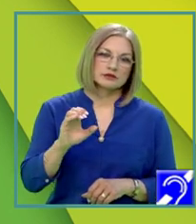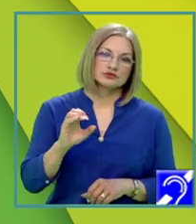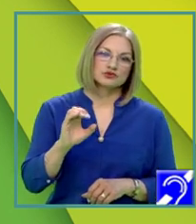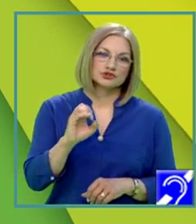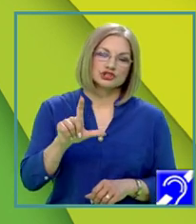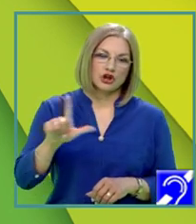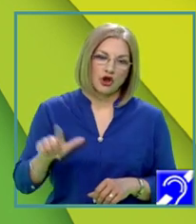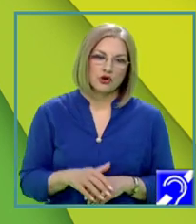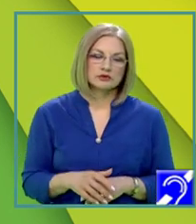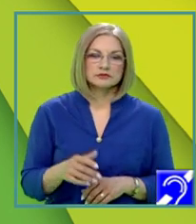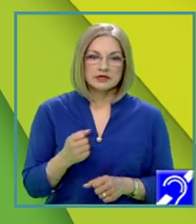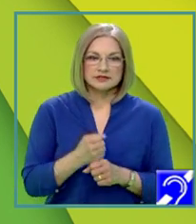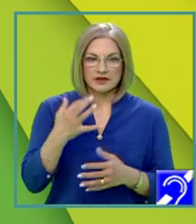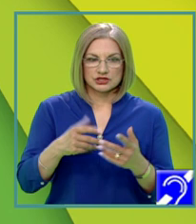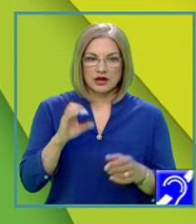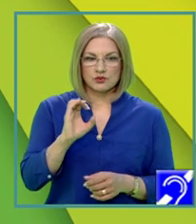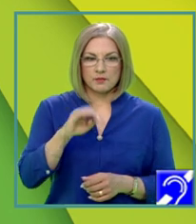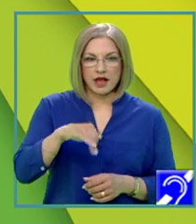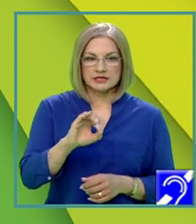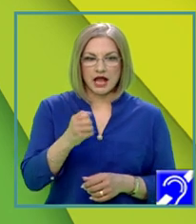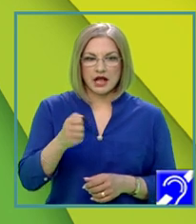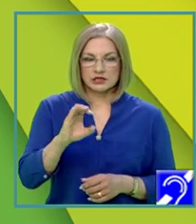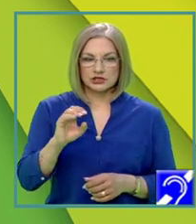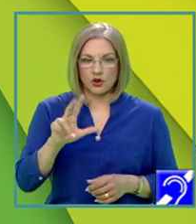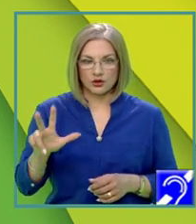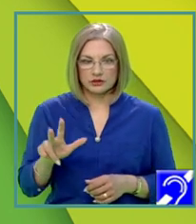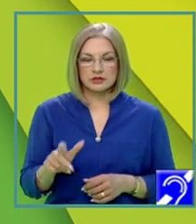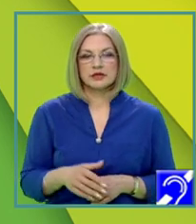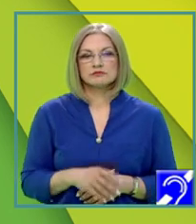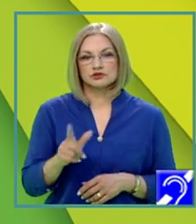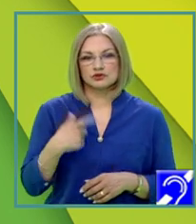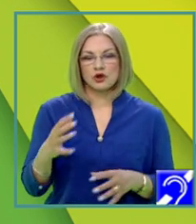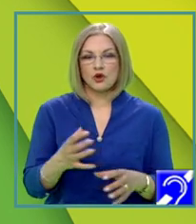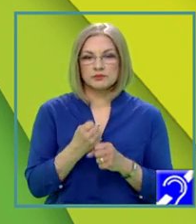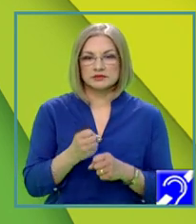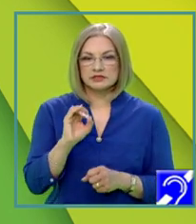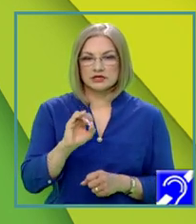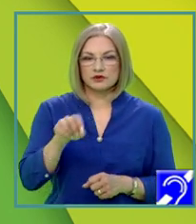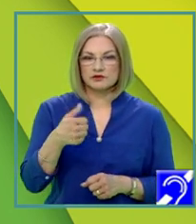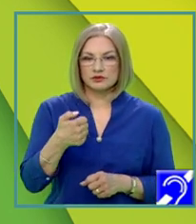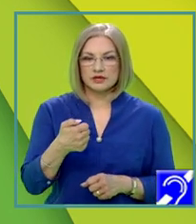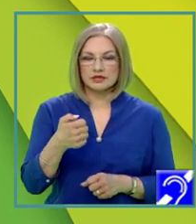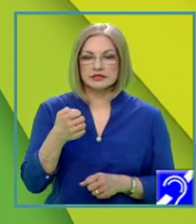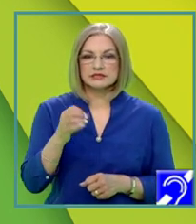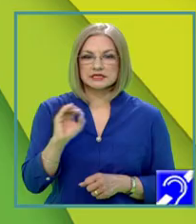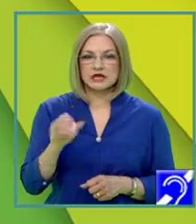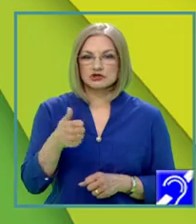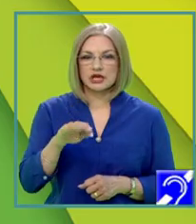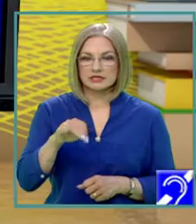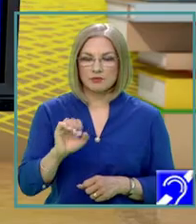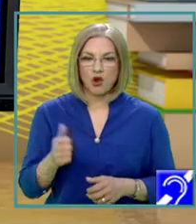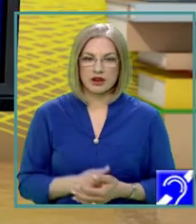molară a carbonatului de calciu numărul de moli de carbonat de calciu și obținem 0,06 m Oli